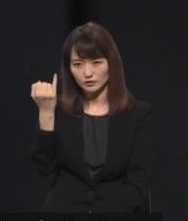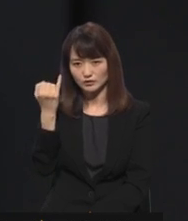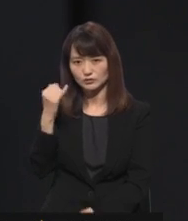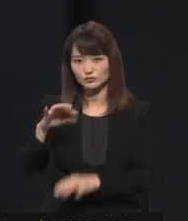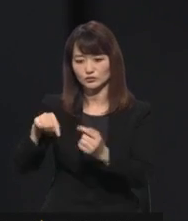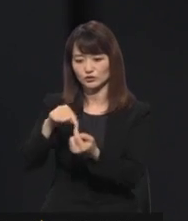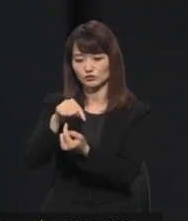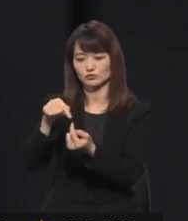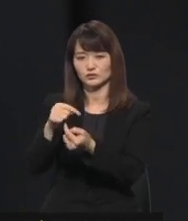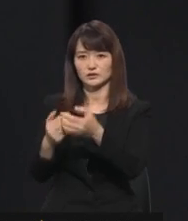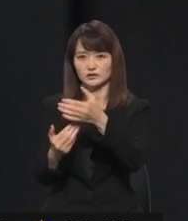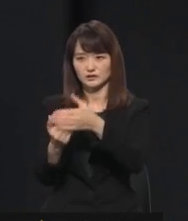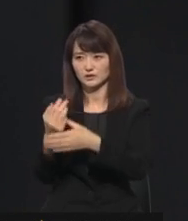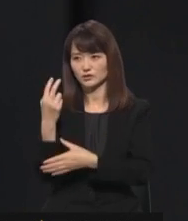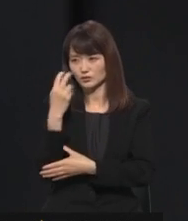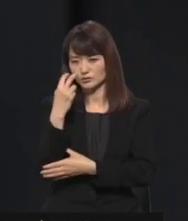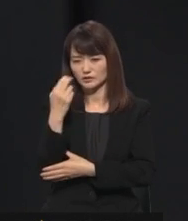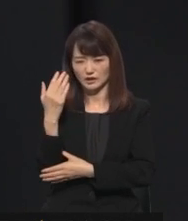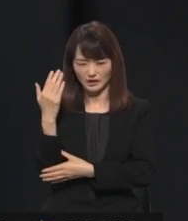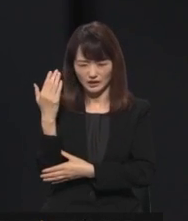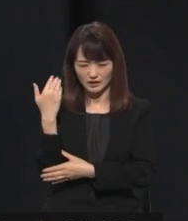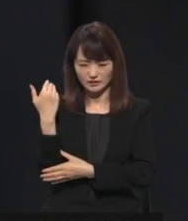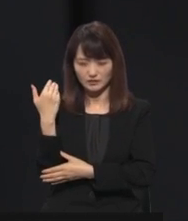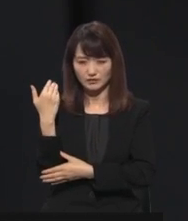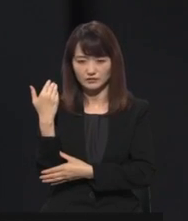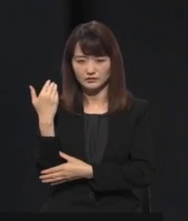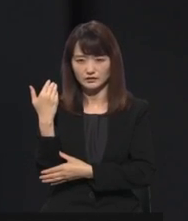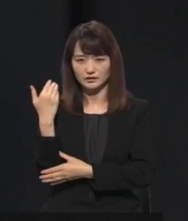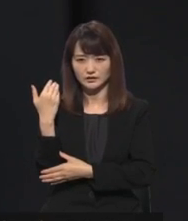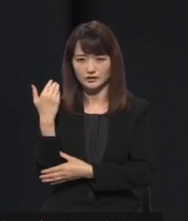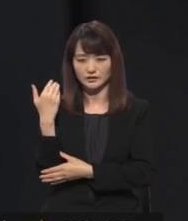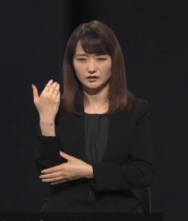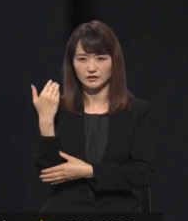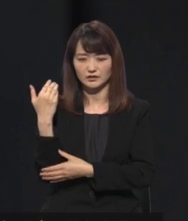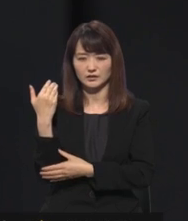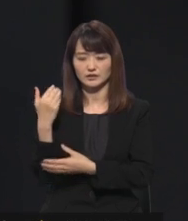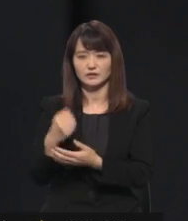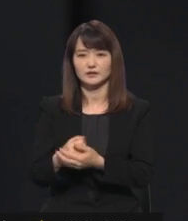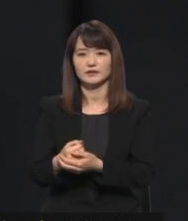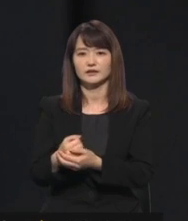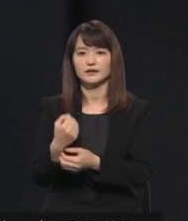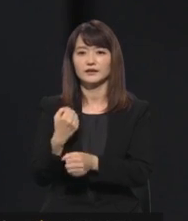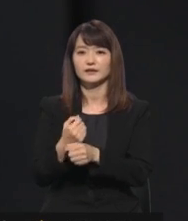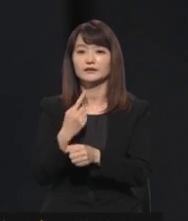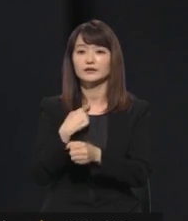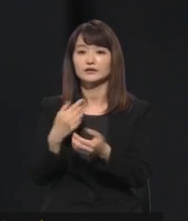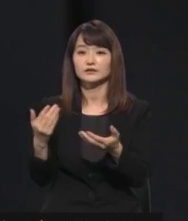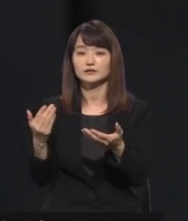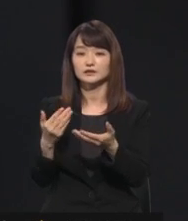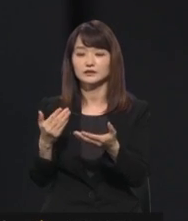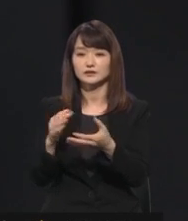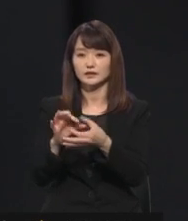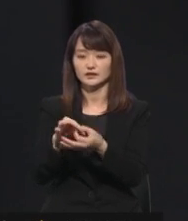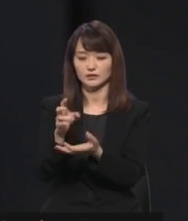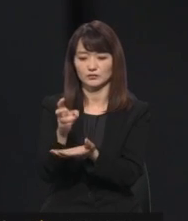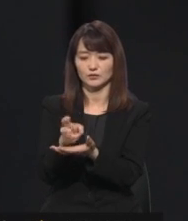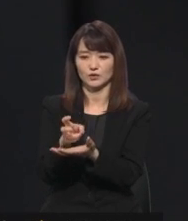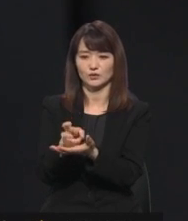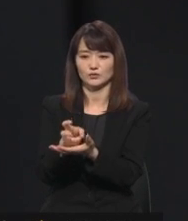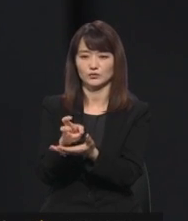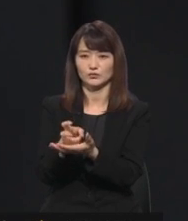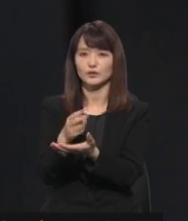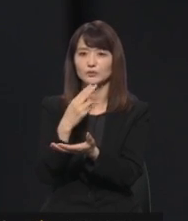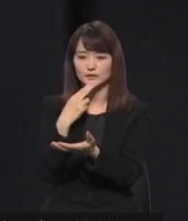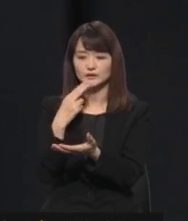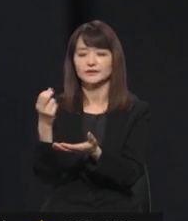범위를 끌어내서 직권 남용으로 수많은 박근혜 정권의 금 공직자 될 또 박근혜 정권의 대통령 실에서